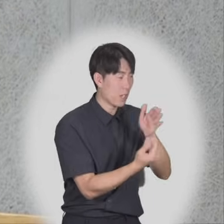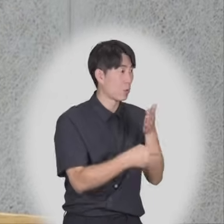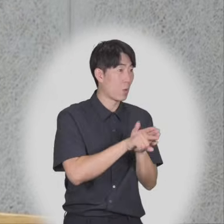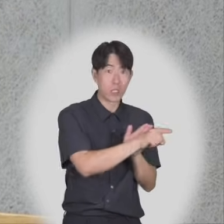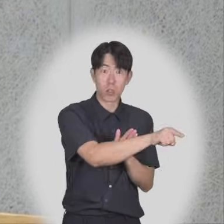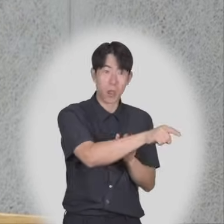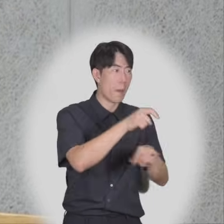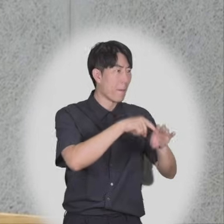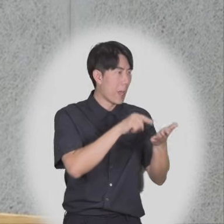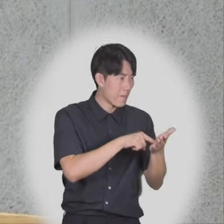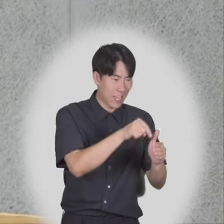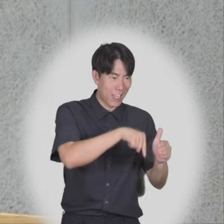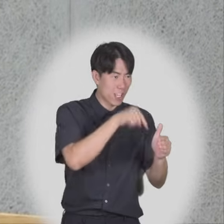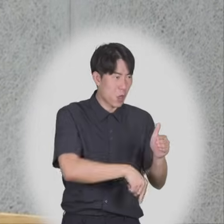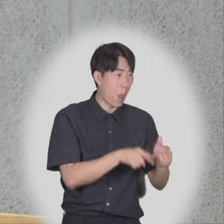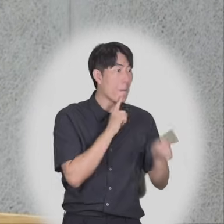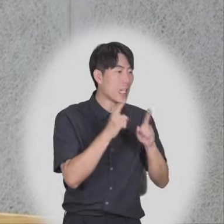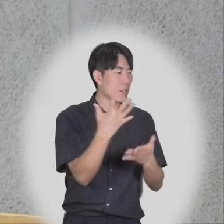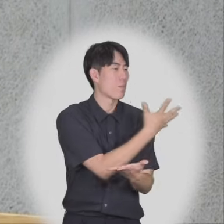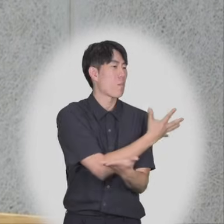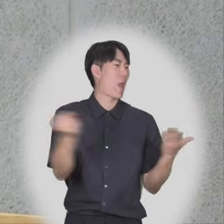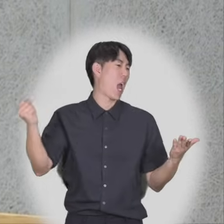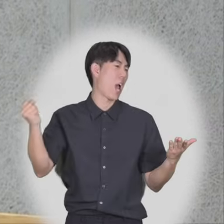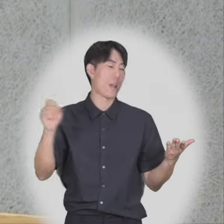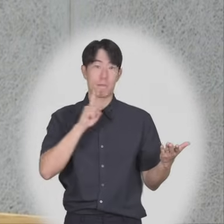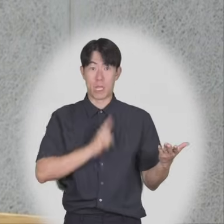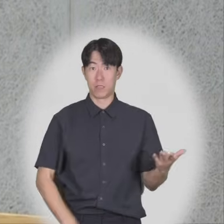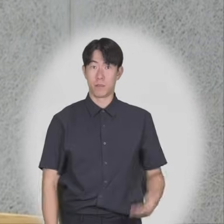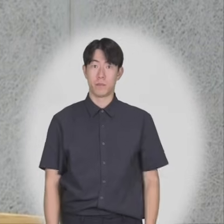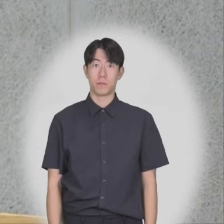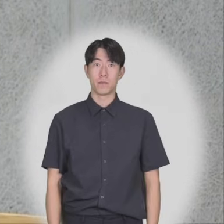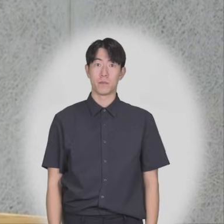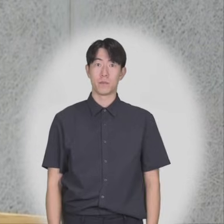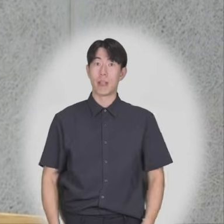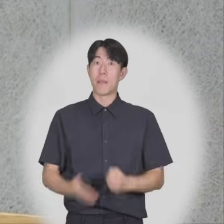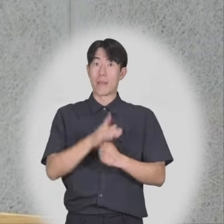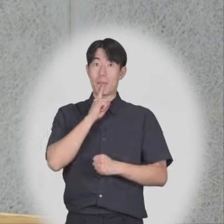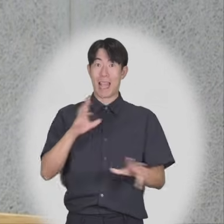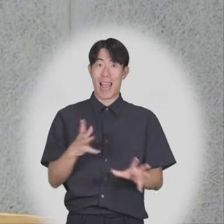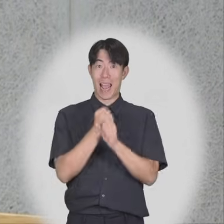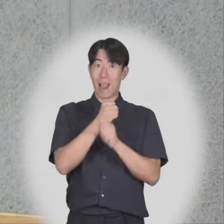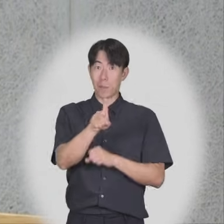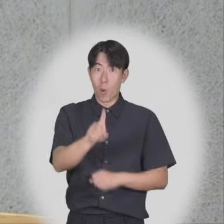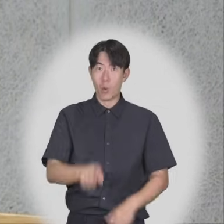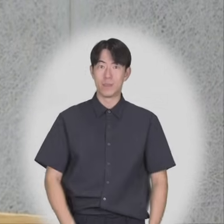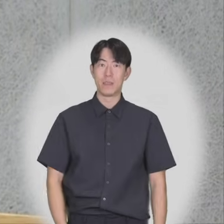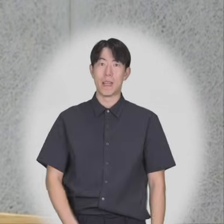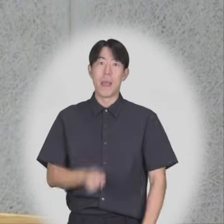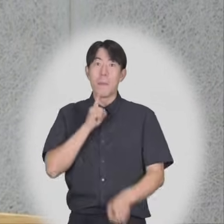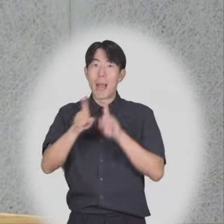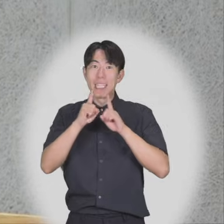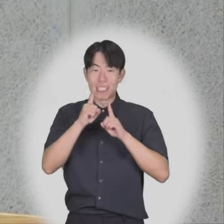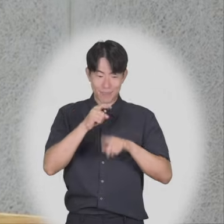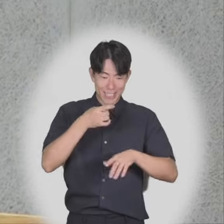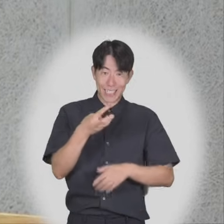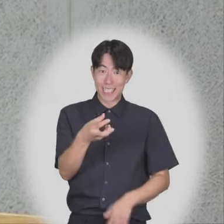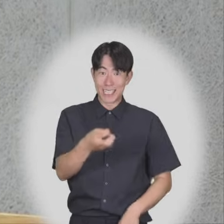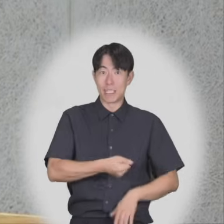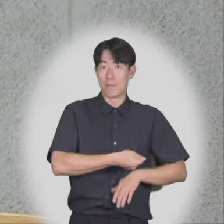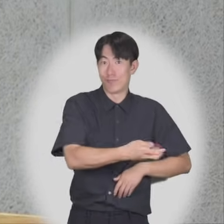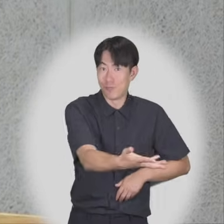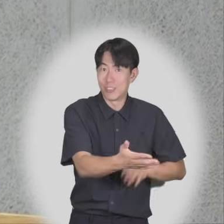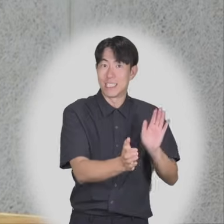마음에서 빼앗아 갔다, 그렇게 설명합니다. 그러니까 정리하자면은 말씀이 뿌려졌는데